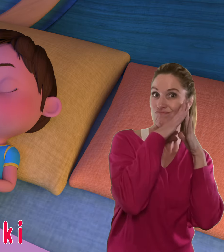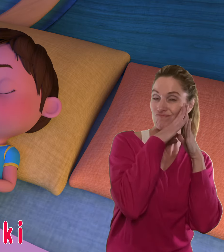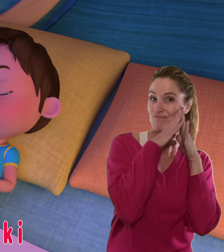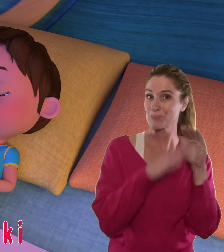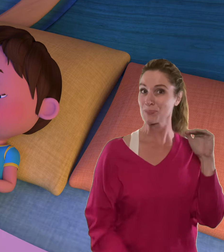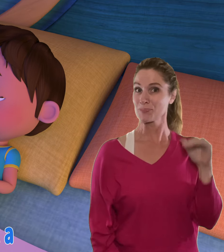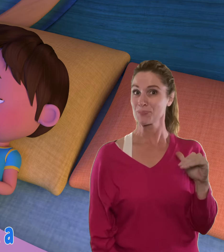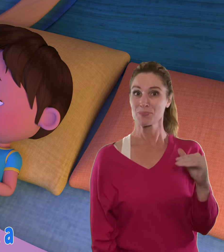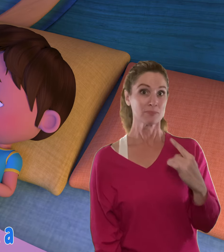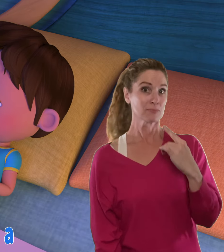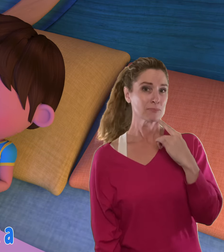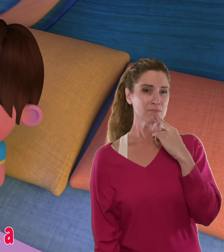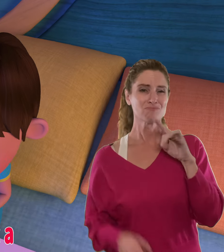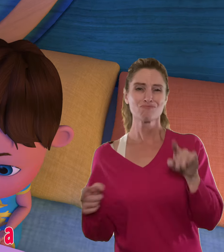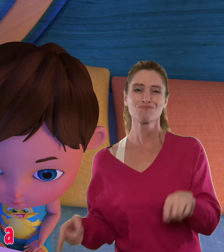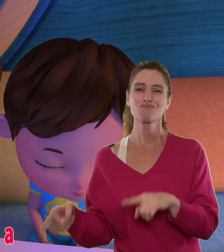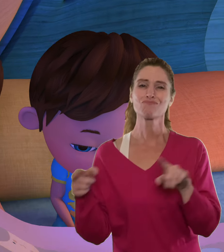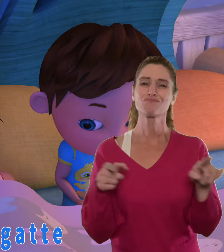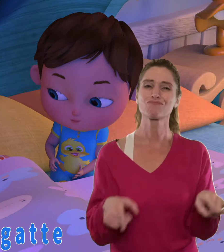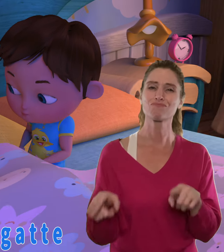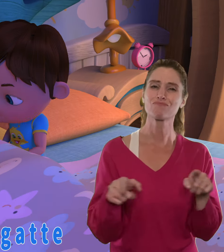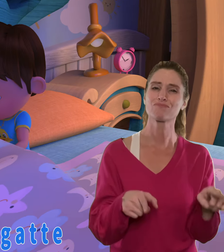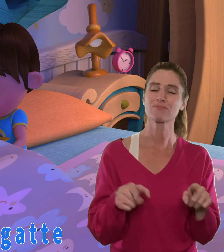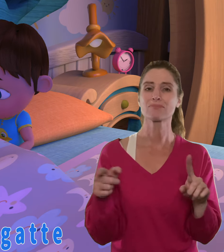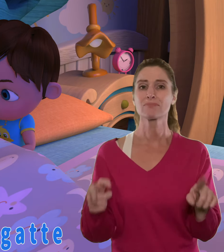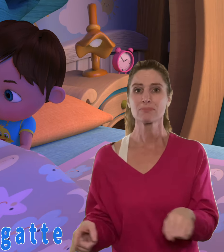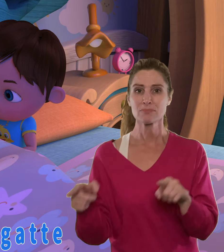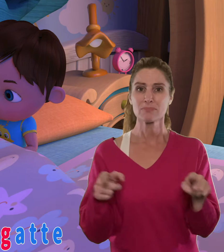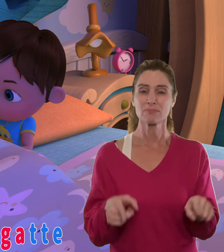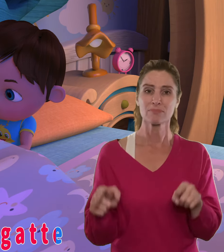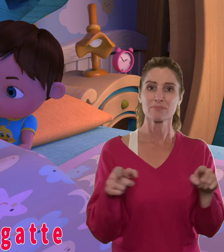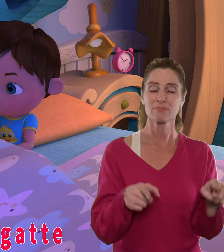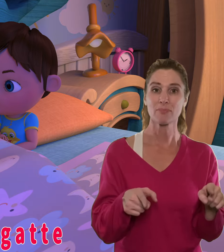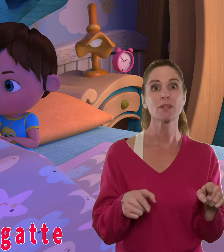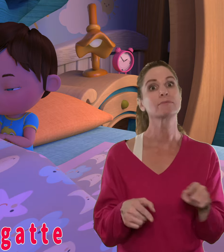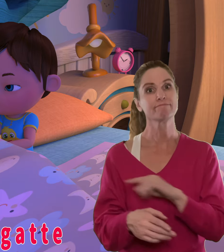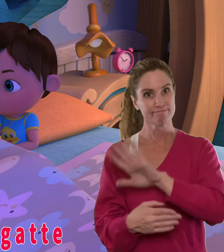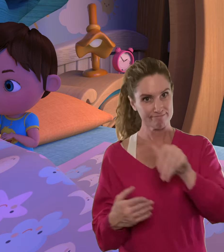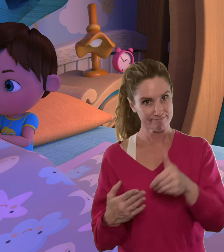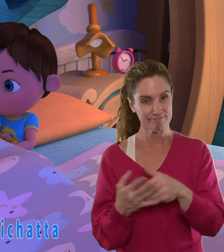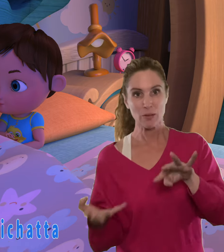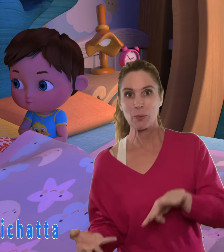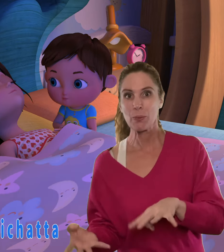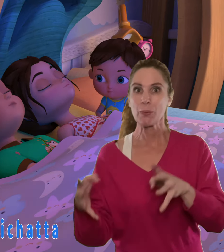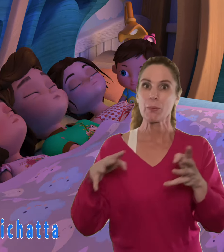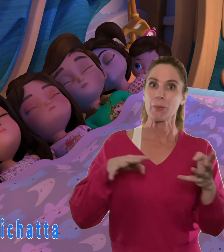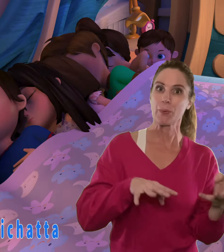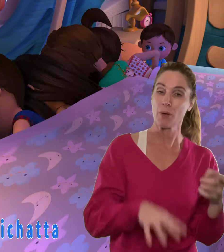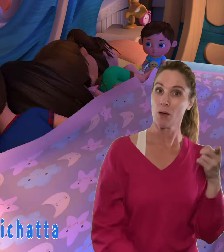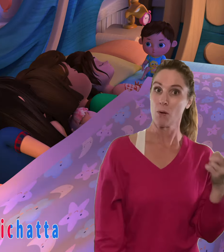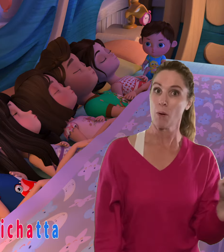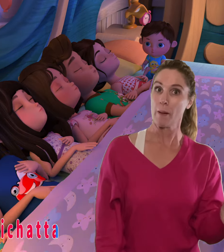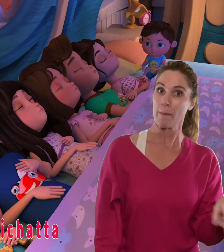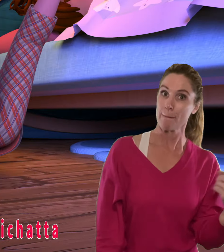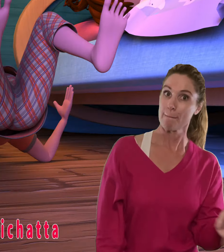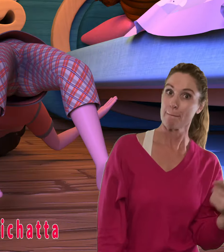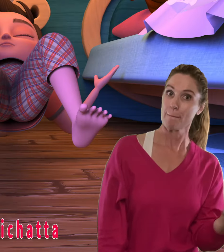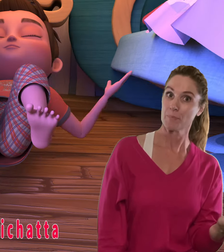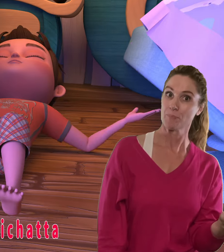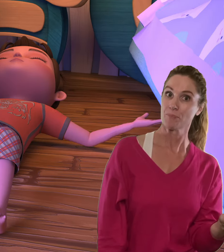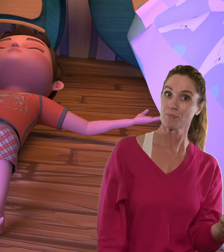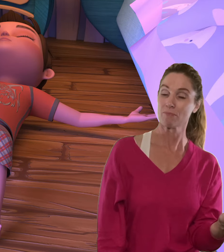ベッドに8匹ちびちゃんが行った転がって転がって転がったら1